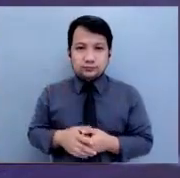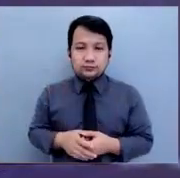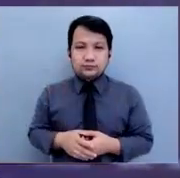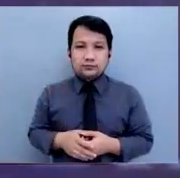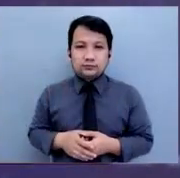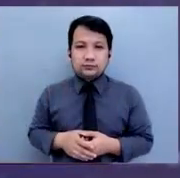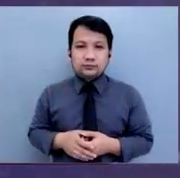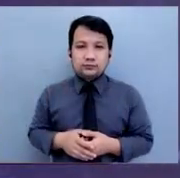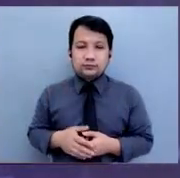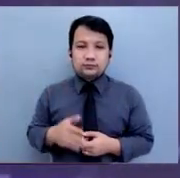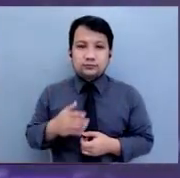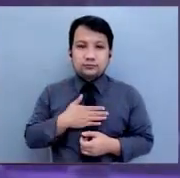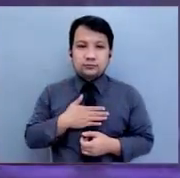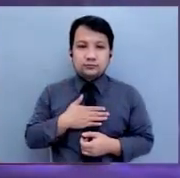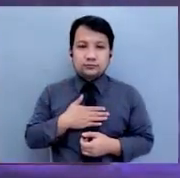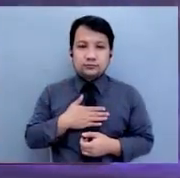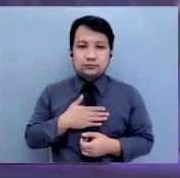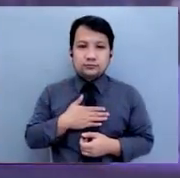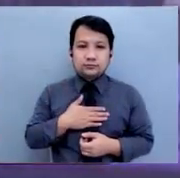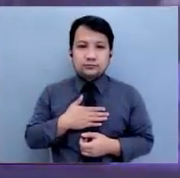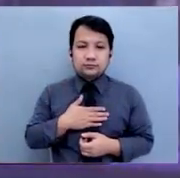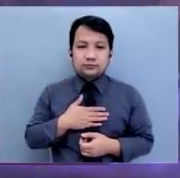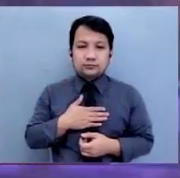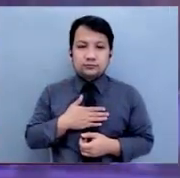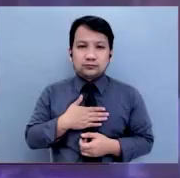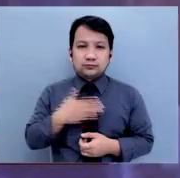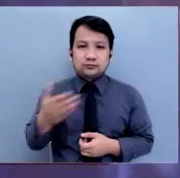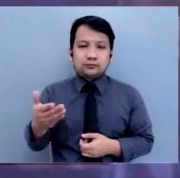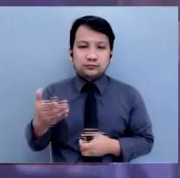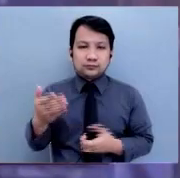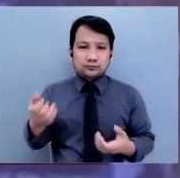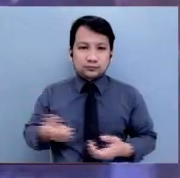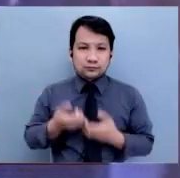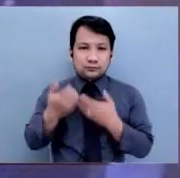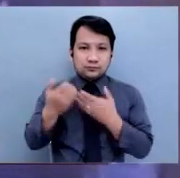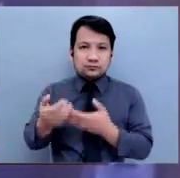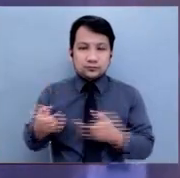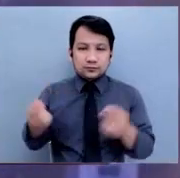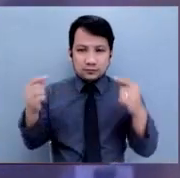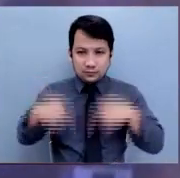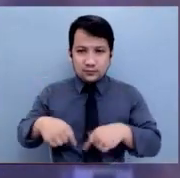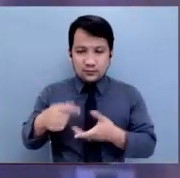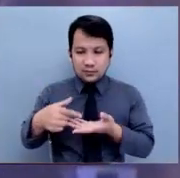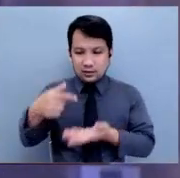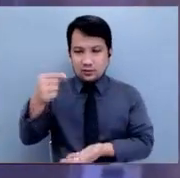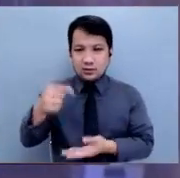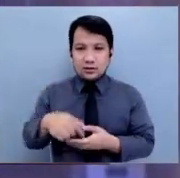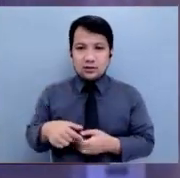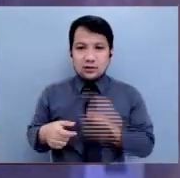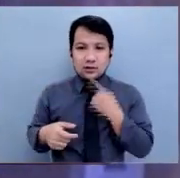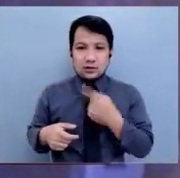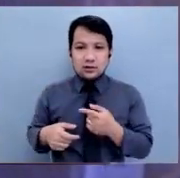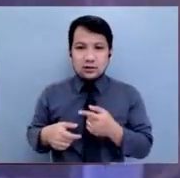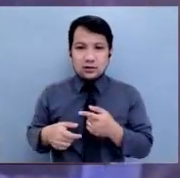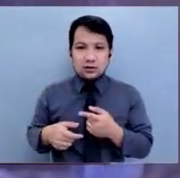akin, ang umabot dito sa Tarlac is worth all